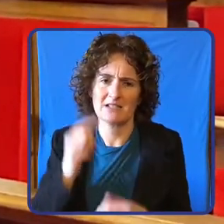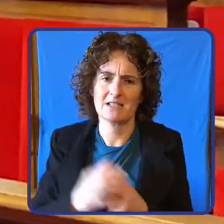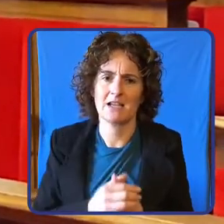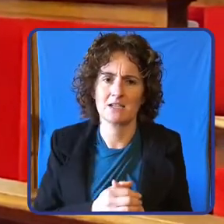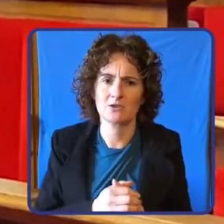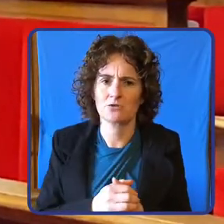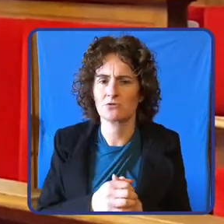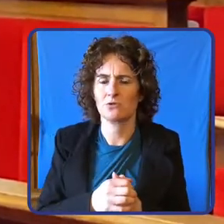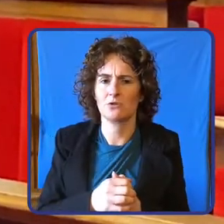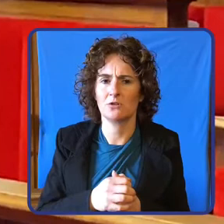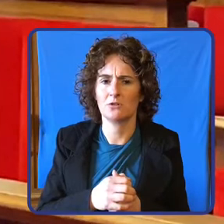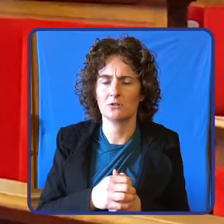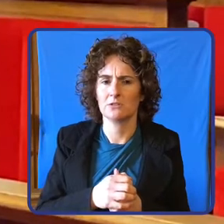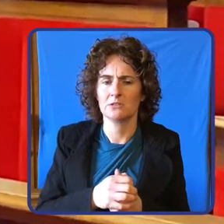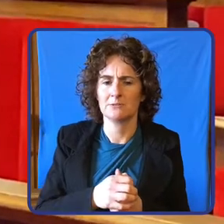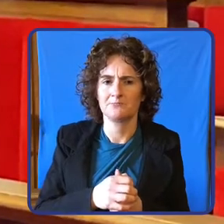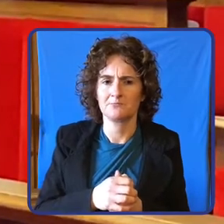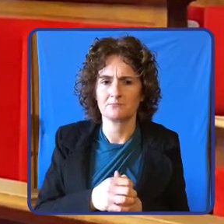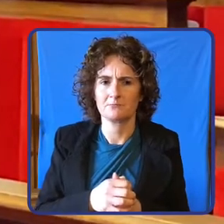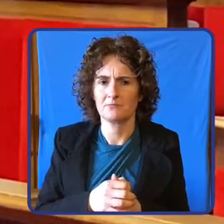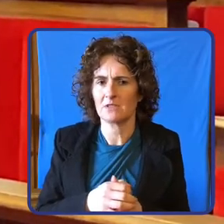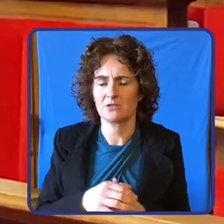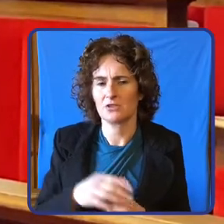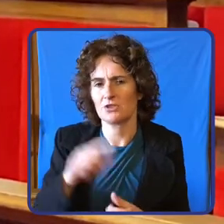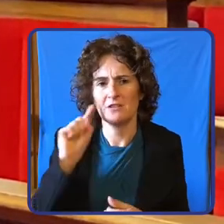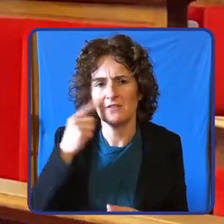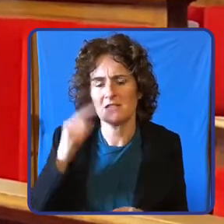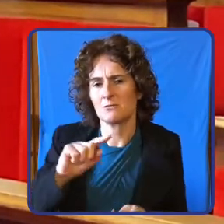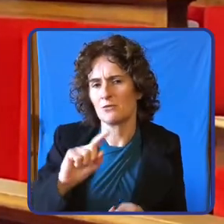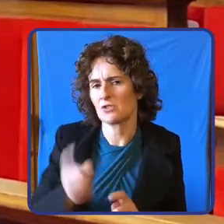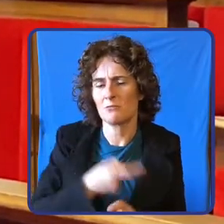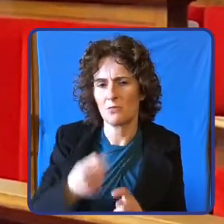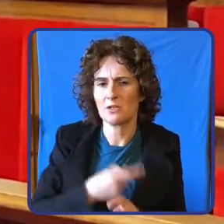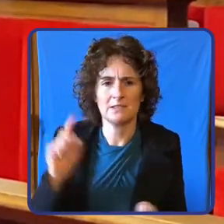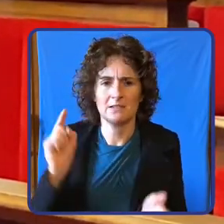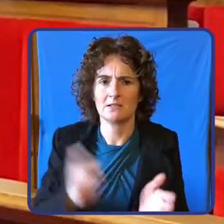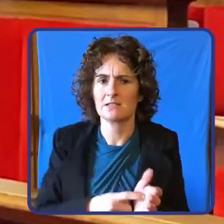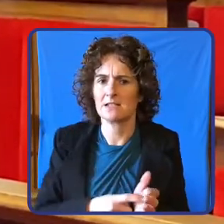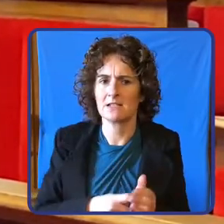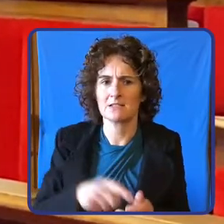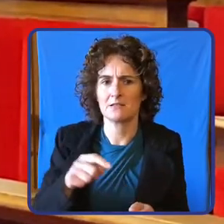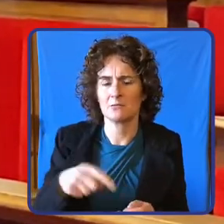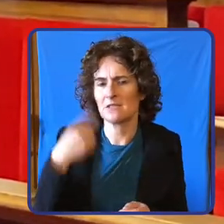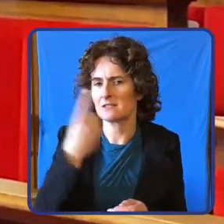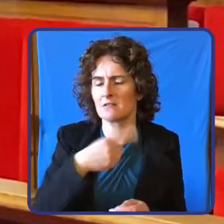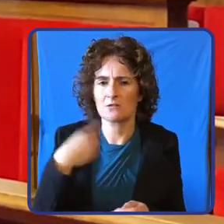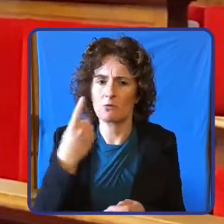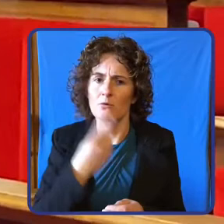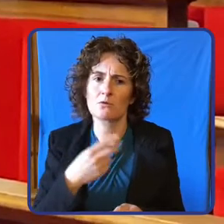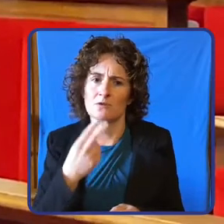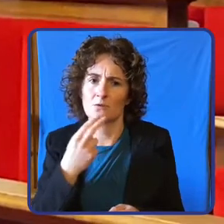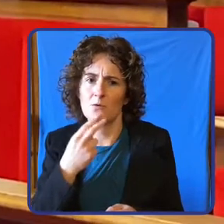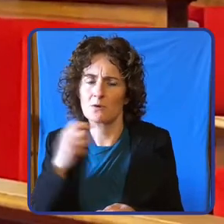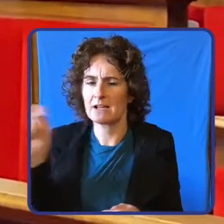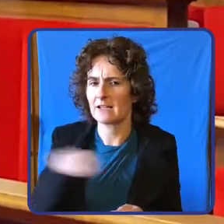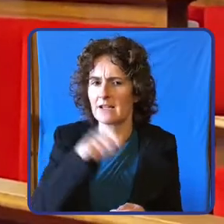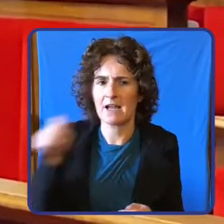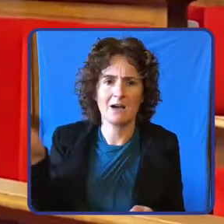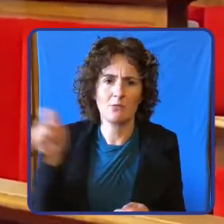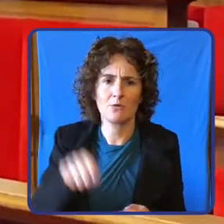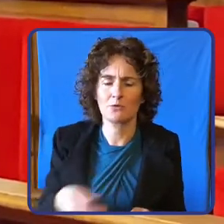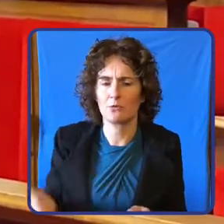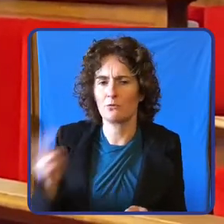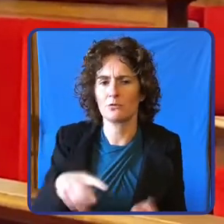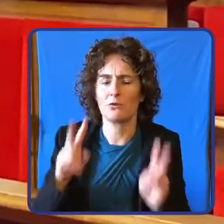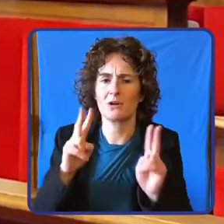történik mellettünk. Én nem gondolom, hogy akár viccből, akár politikai célzatból ezt az orosz-ukrán háborút itt be kellene emelni, és akkor, hogy